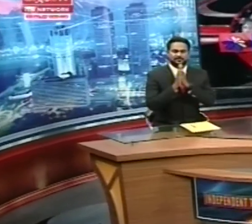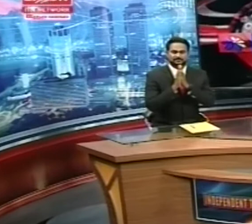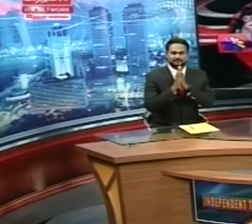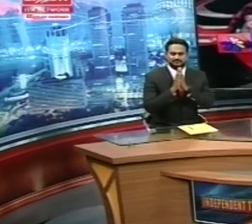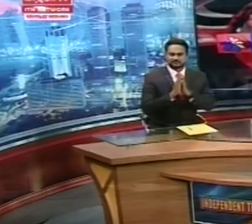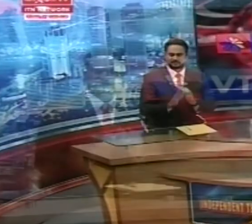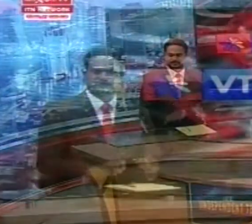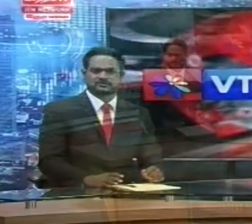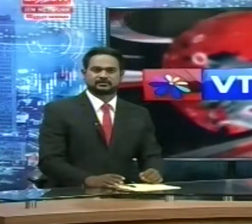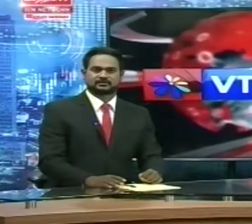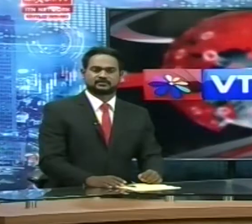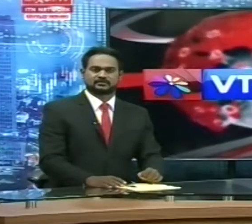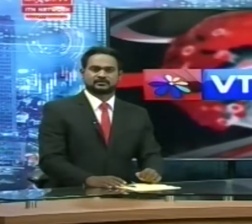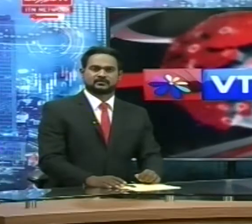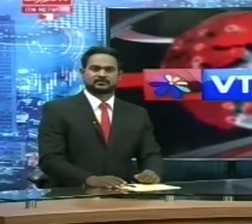வணக்கம்.